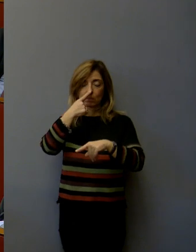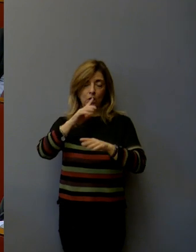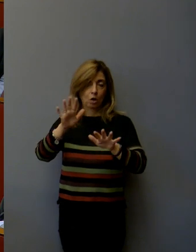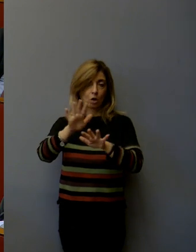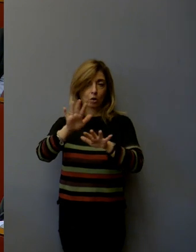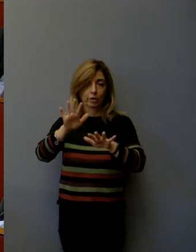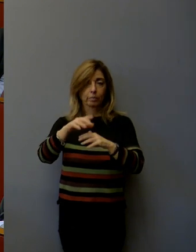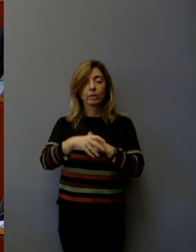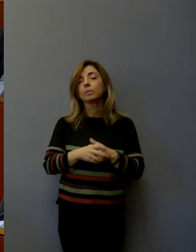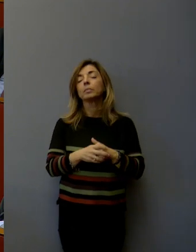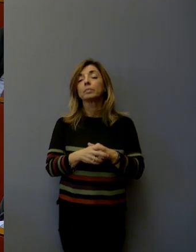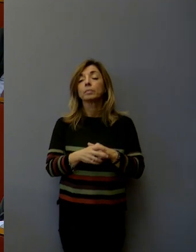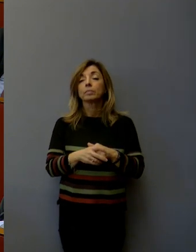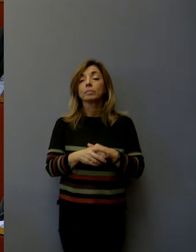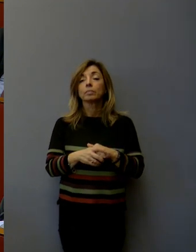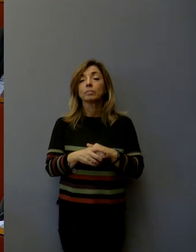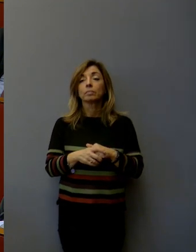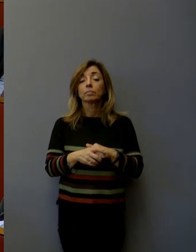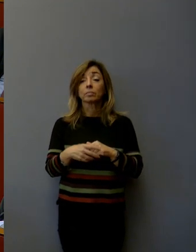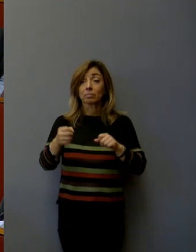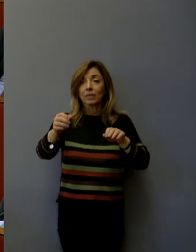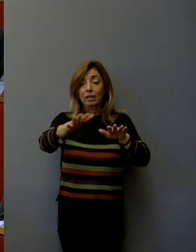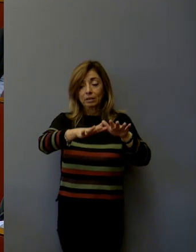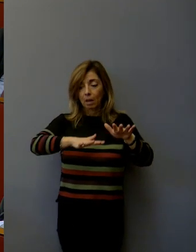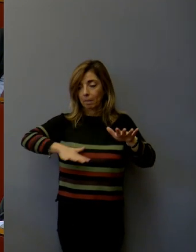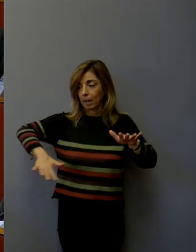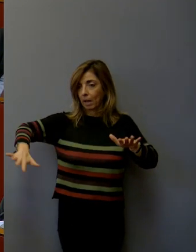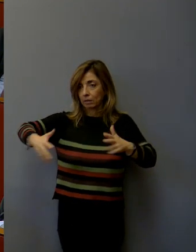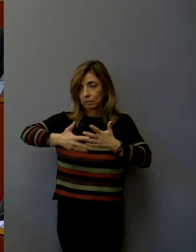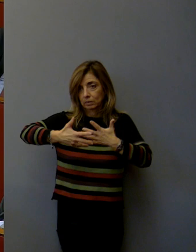un'occupazione di uno spazio impressionante imbarazzante